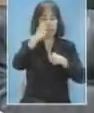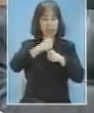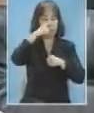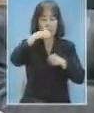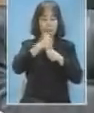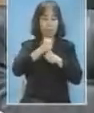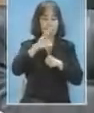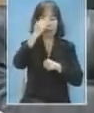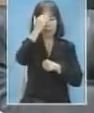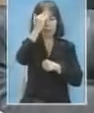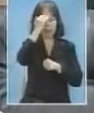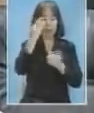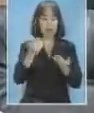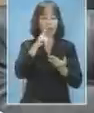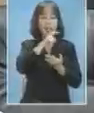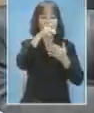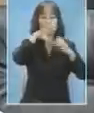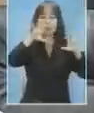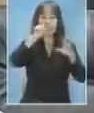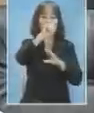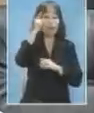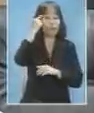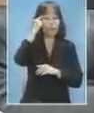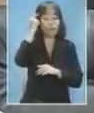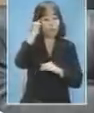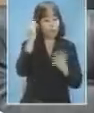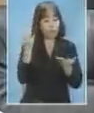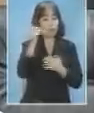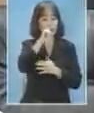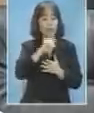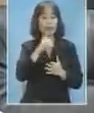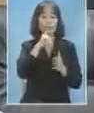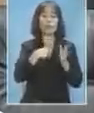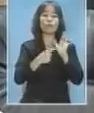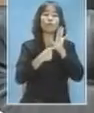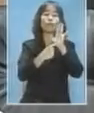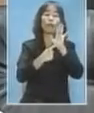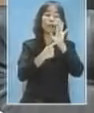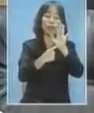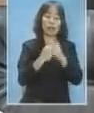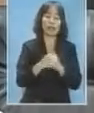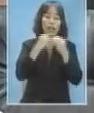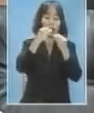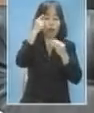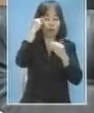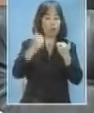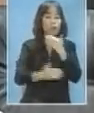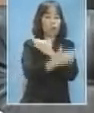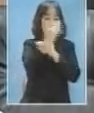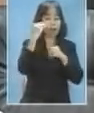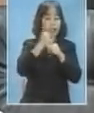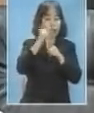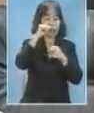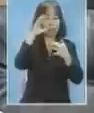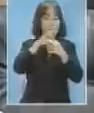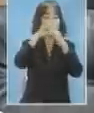รัฐบาลไปหลับอยู่ที่ไหนครับผมยกตัวอย่างเหล่านี้มาเพื่อเห็นว่าโอกาสของการเกิด